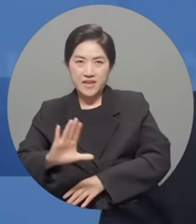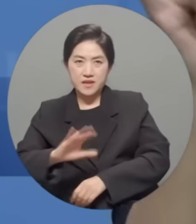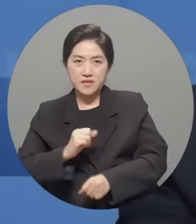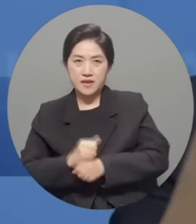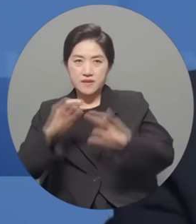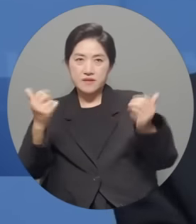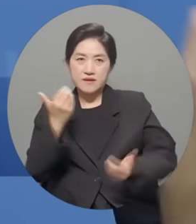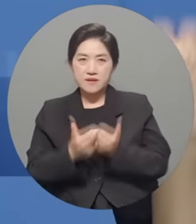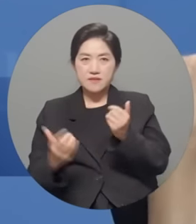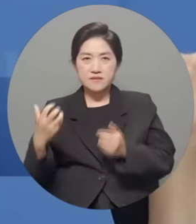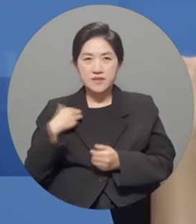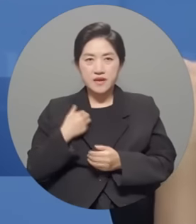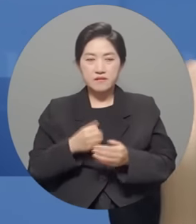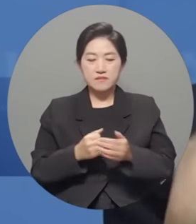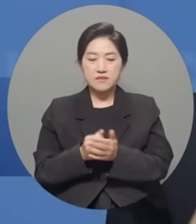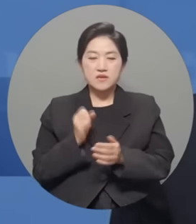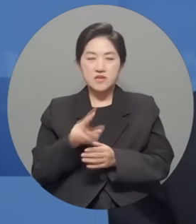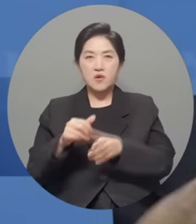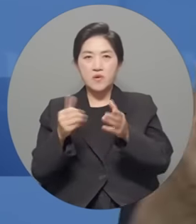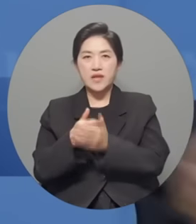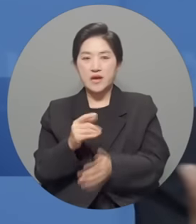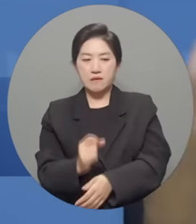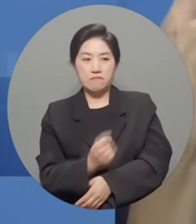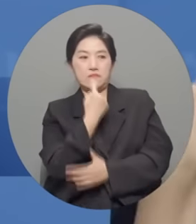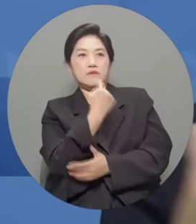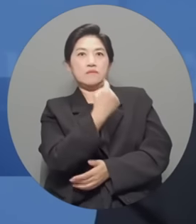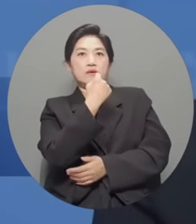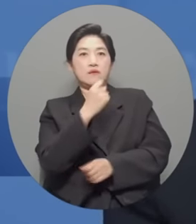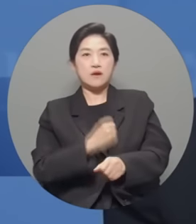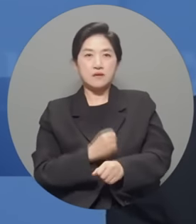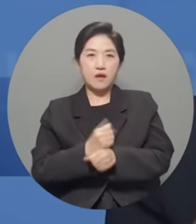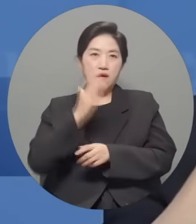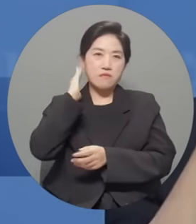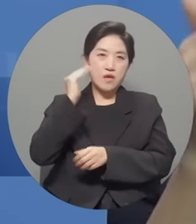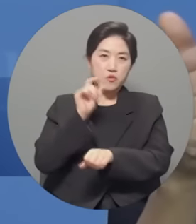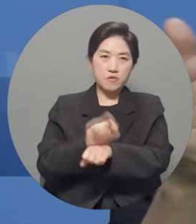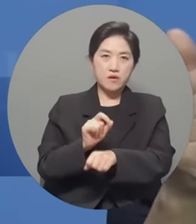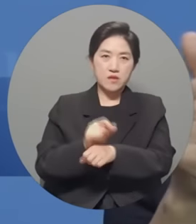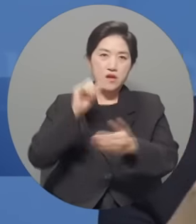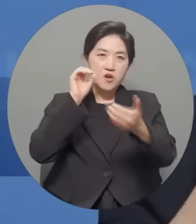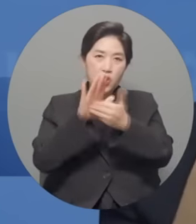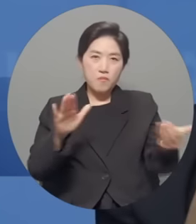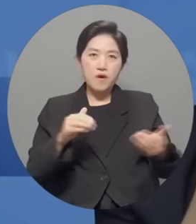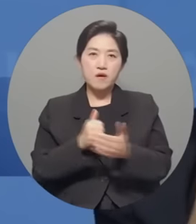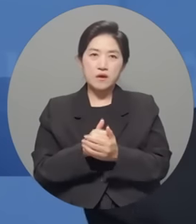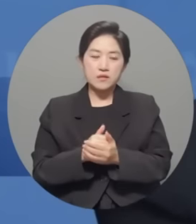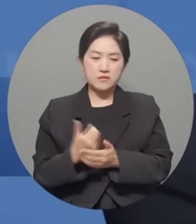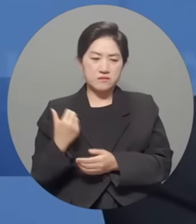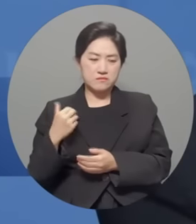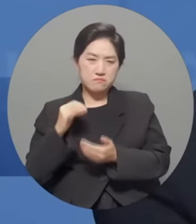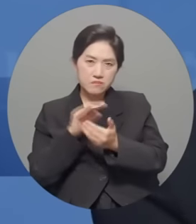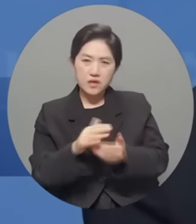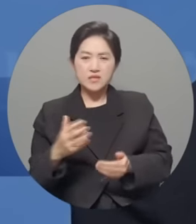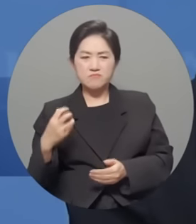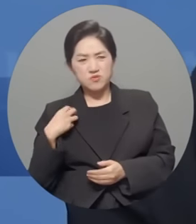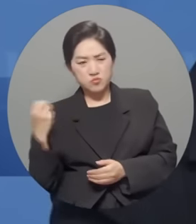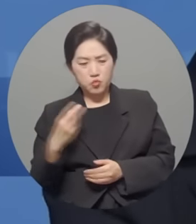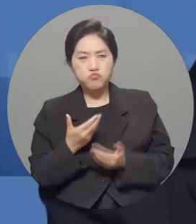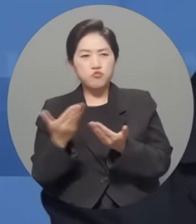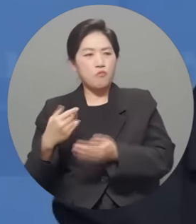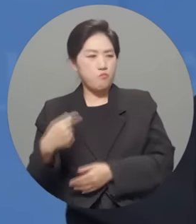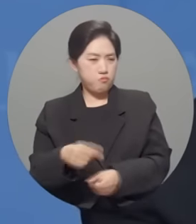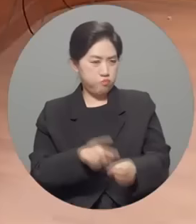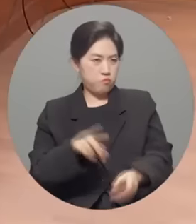책임을 집권 여당의 탓으로 돌리고 대통령에게는 거부권을 행사하게 하는 부담을 주려는 것